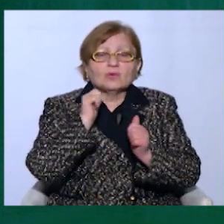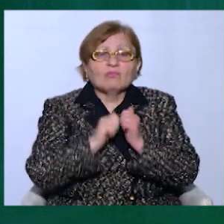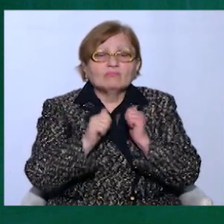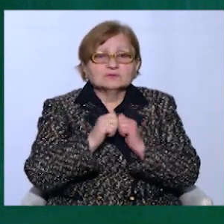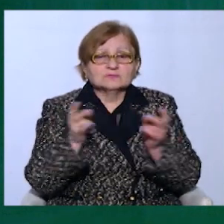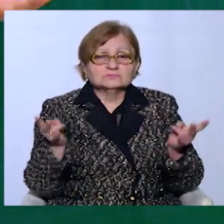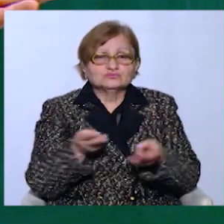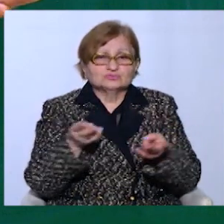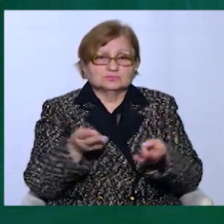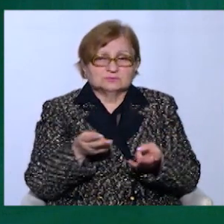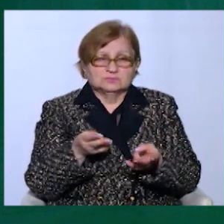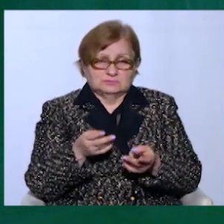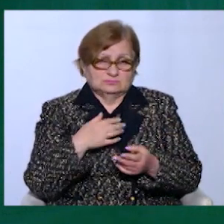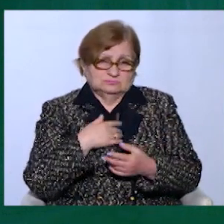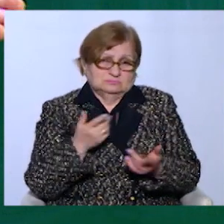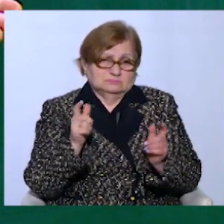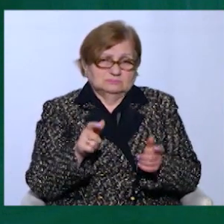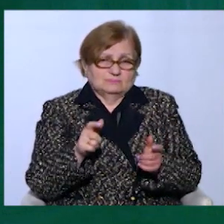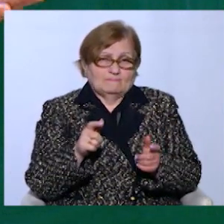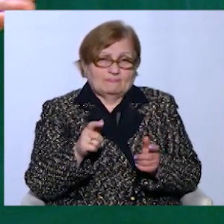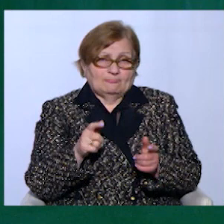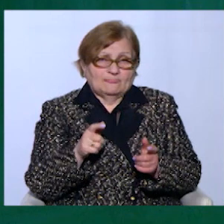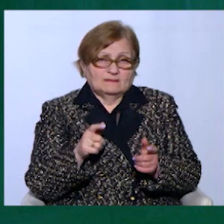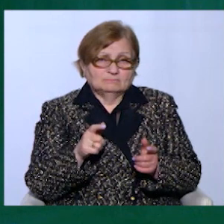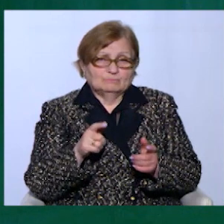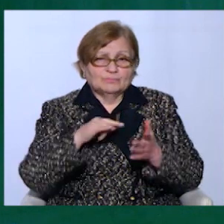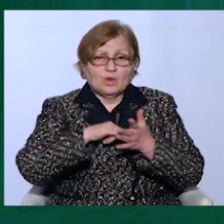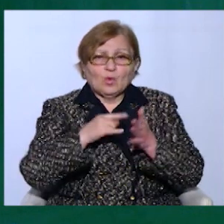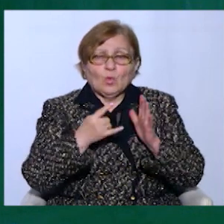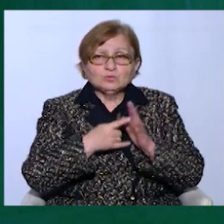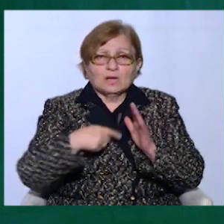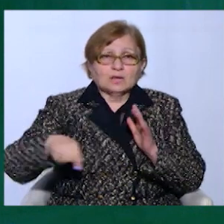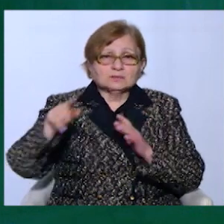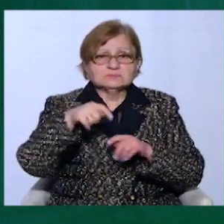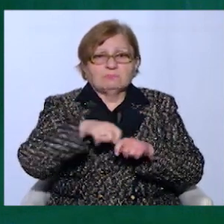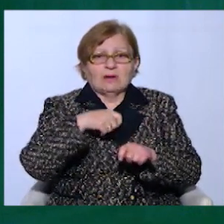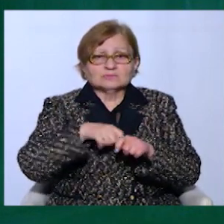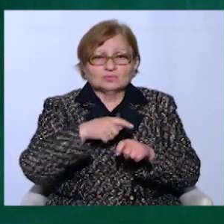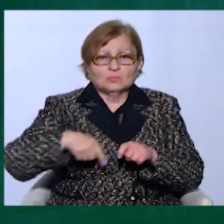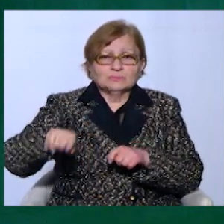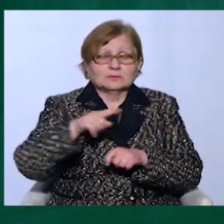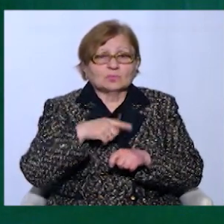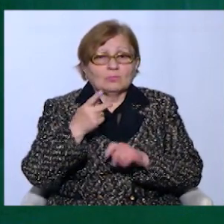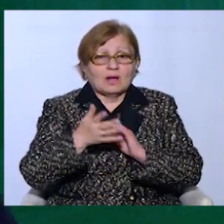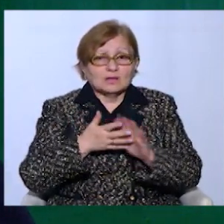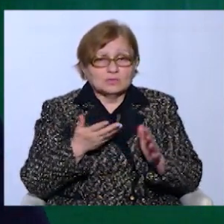ცხოვრებაში გვჭირდება. მარტივად ახლა რო ვთქვათ, სამკუთხედი, მარტივი ოთახის ფართობი რო გაიგო, უნდა იცოდე მარტკუთხედის ფართობი.